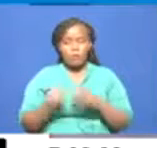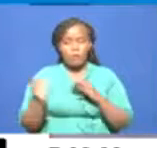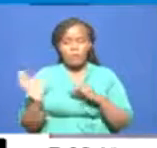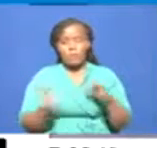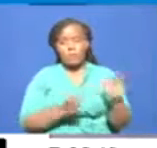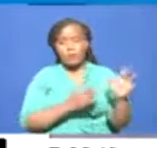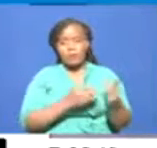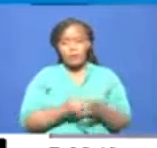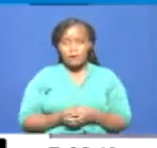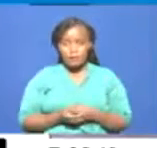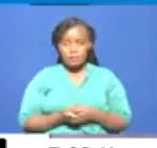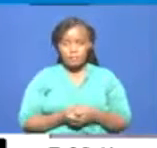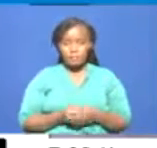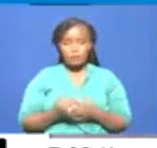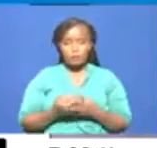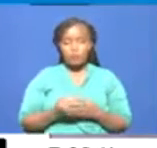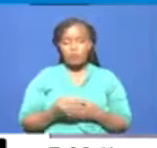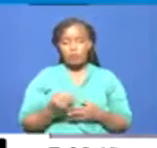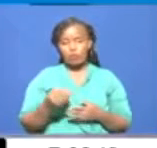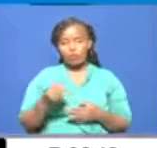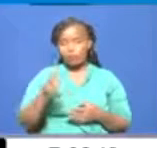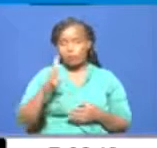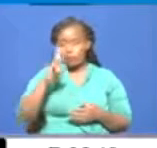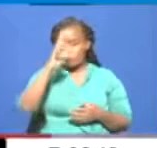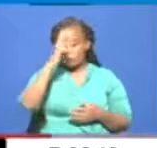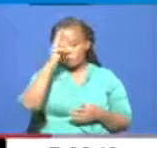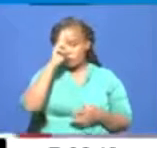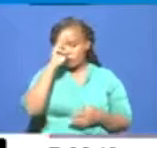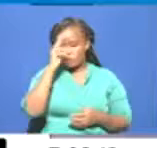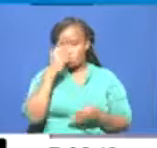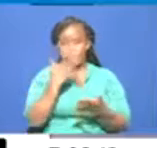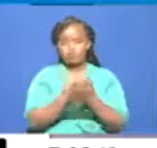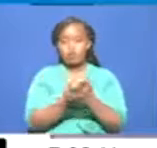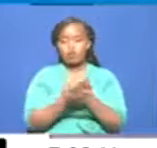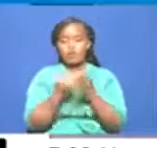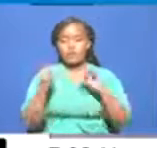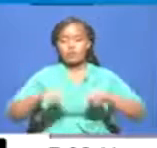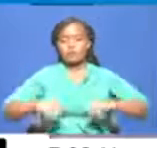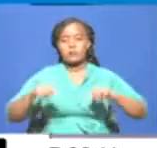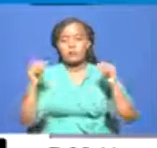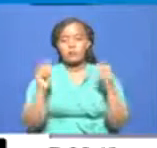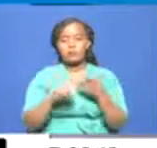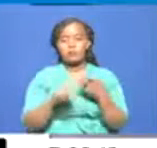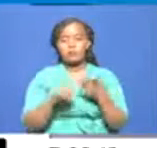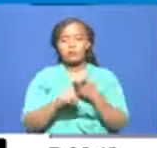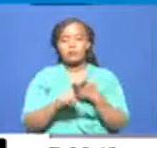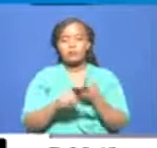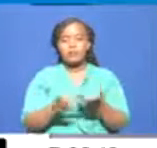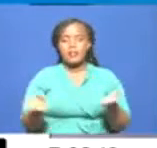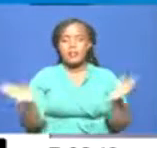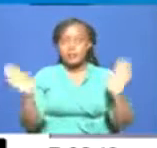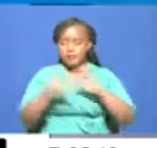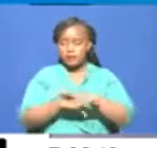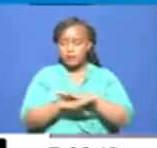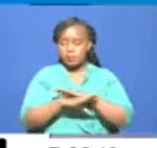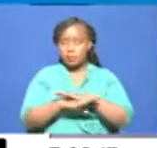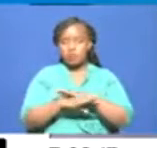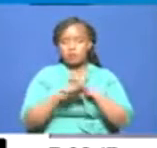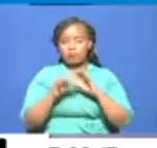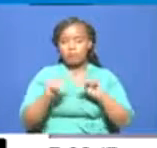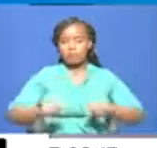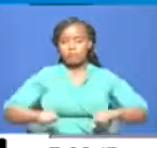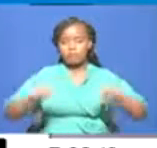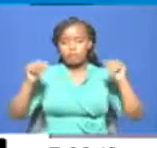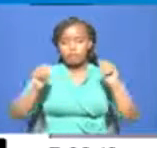Aliyekuwa kamanda wa gereza la Kamiti Charles Mutembi, naibu wake Joseph Loklari na walinzi wanne